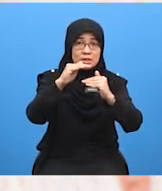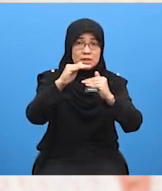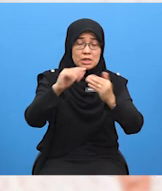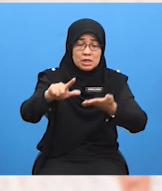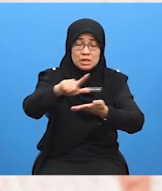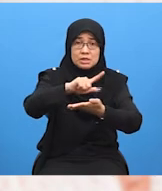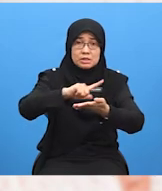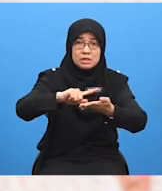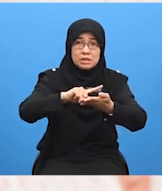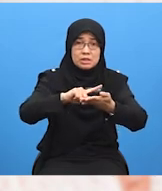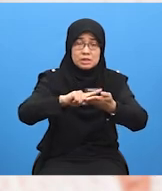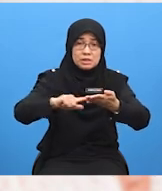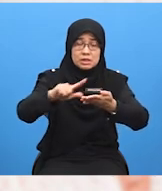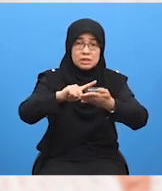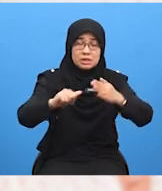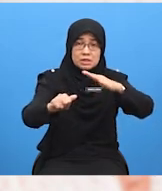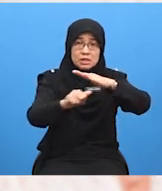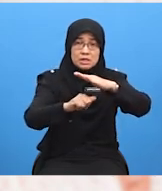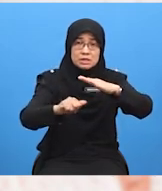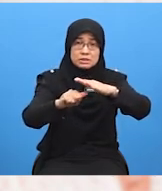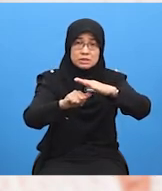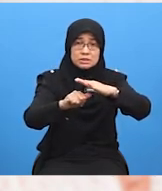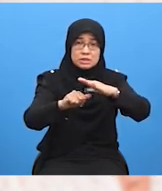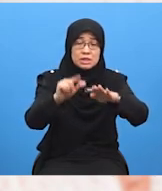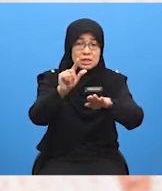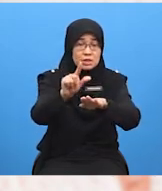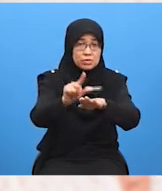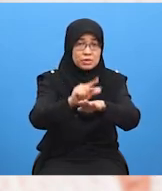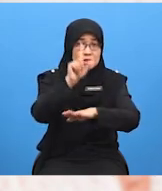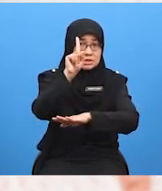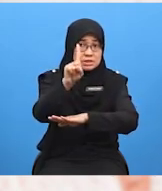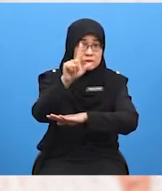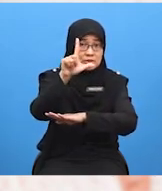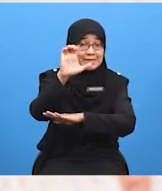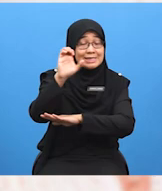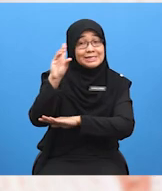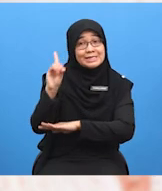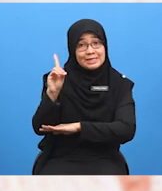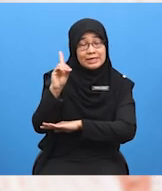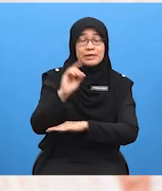asas yang melibatkan penggunaan satu LED.